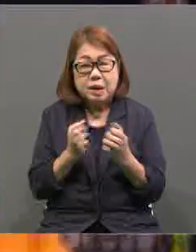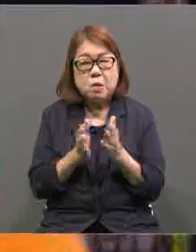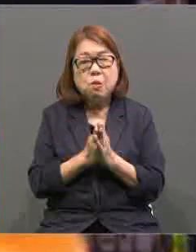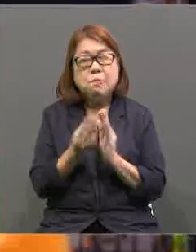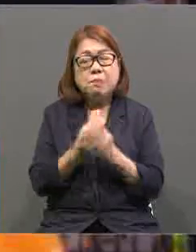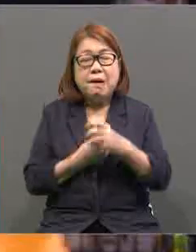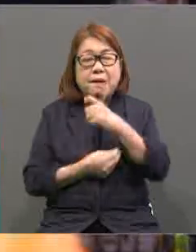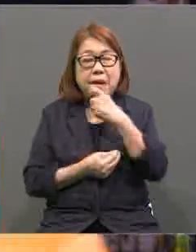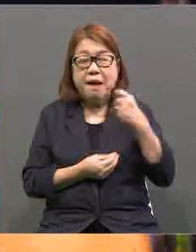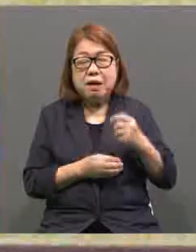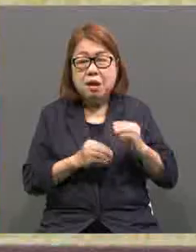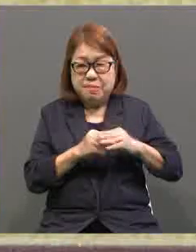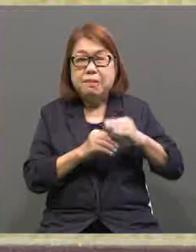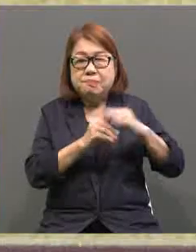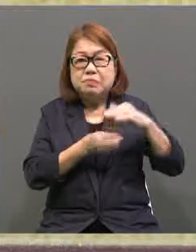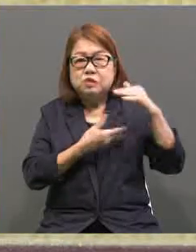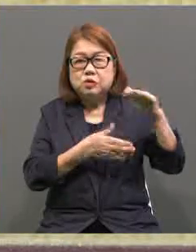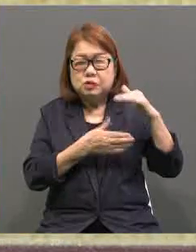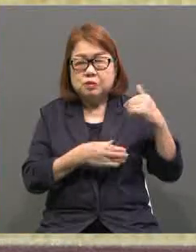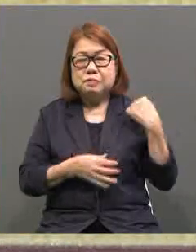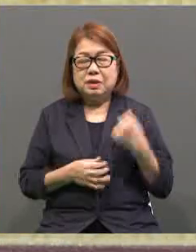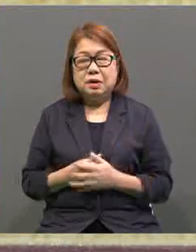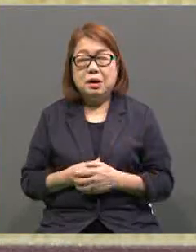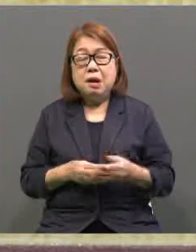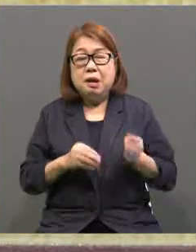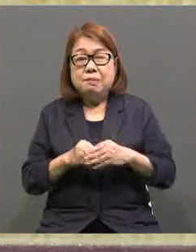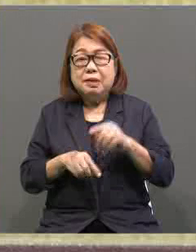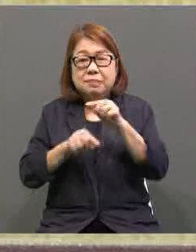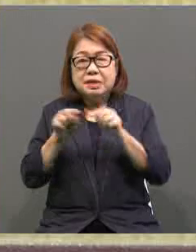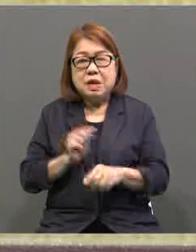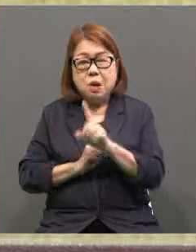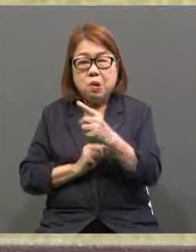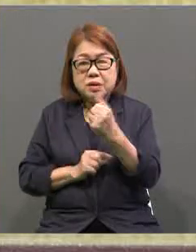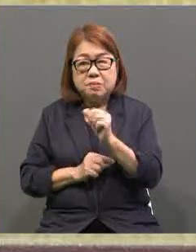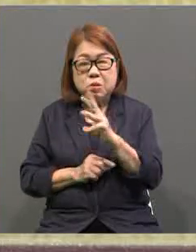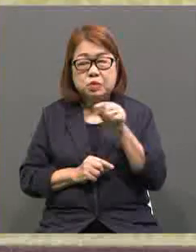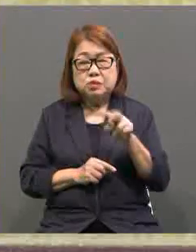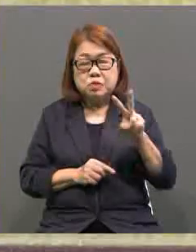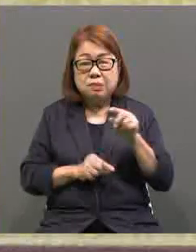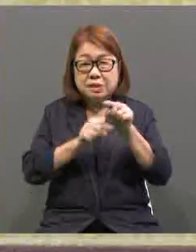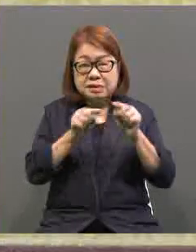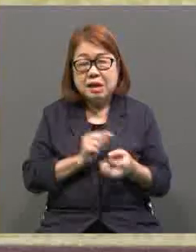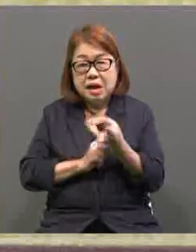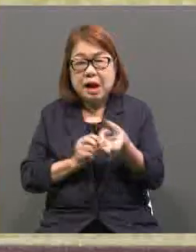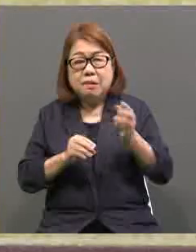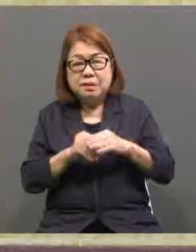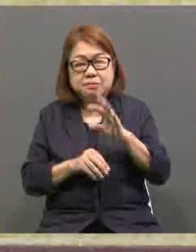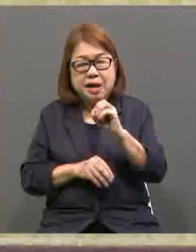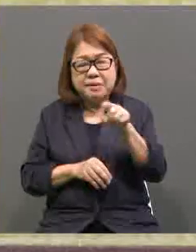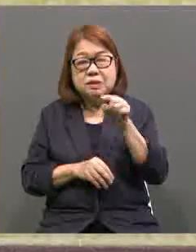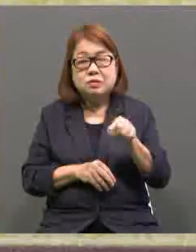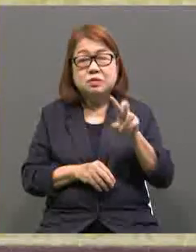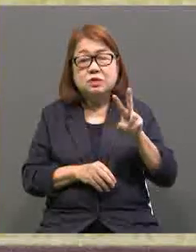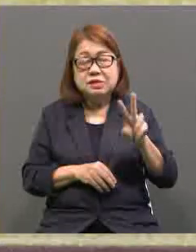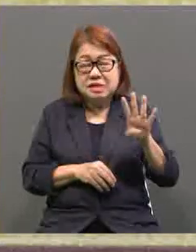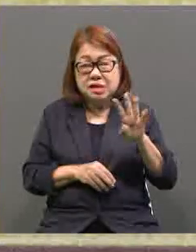แห้งอันนี้เพิ่มขึ้นอู้หเป็นเท่าตัวนะ 16672%ข้าวเนี่ยเพิ่มขึ้น 51.4 per